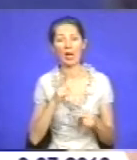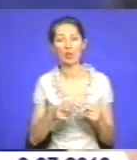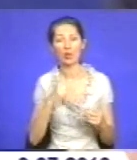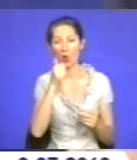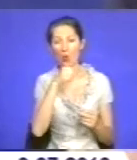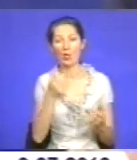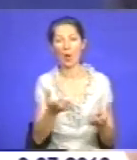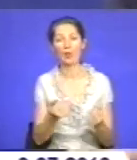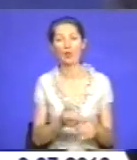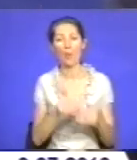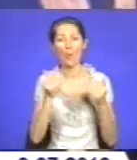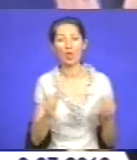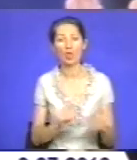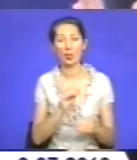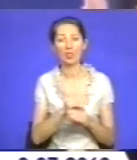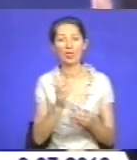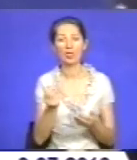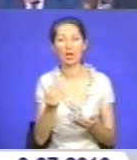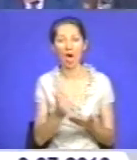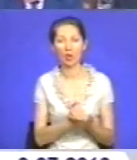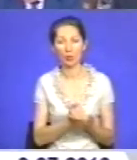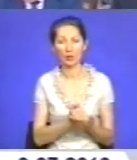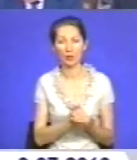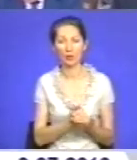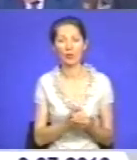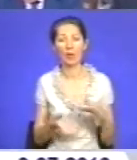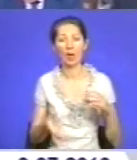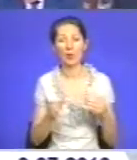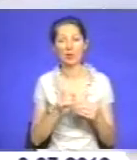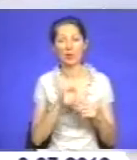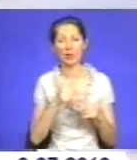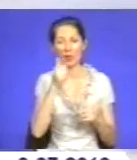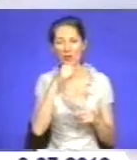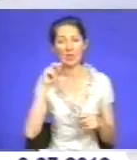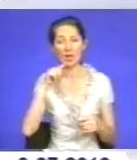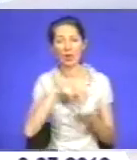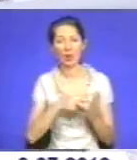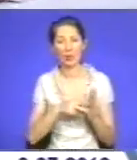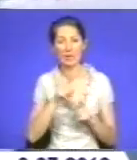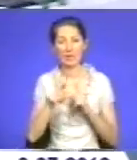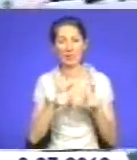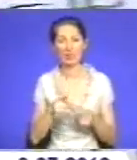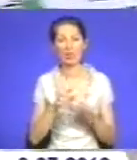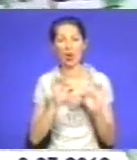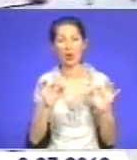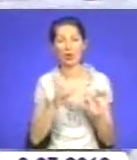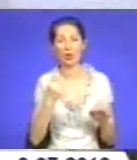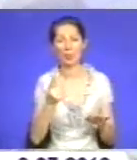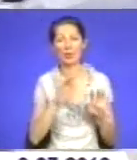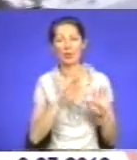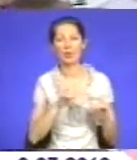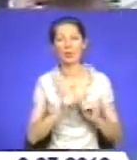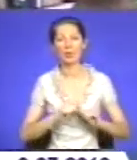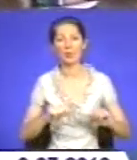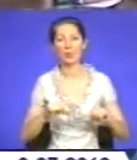дополнительный ресурс. Тут даже сомнений никаких нет. Підсумки півріччя економічних змін озвучив перший віце-прем'єр-міністр Сергій